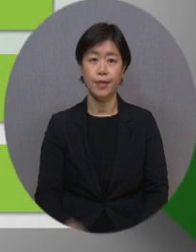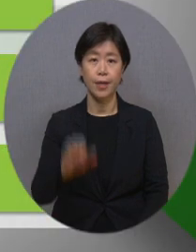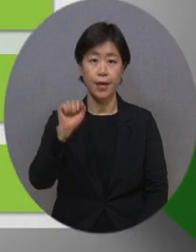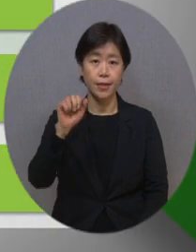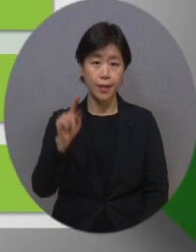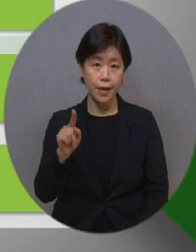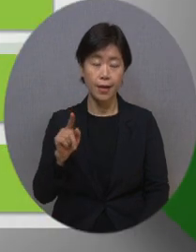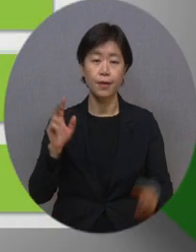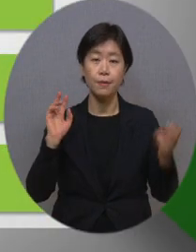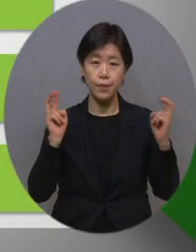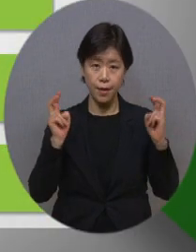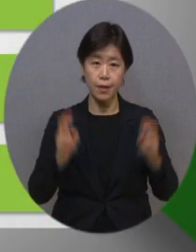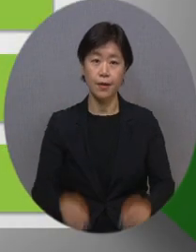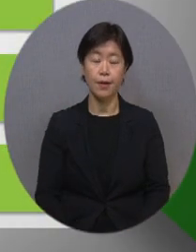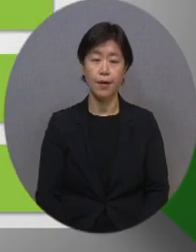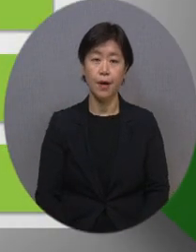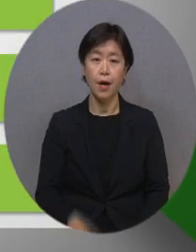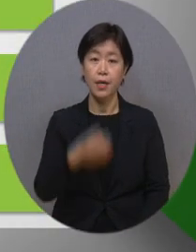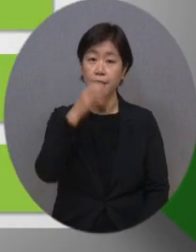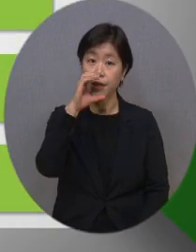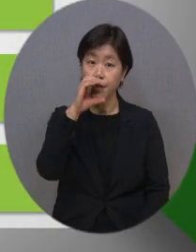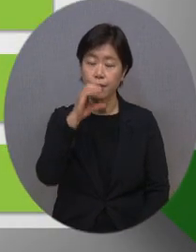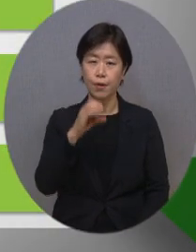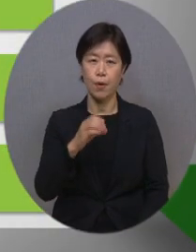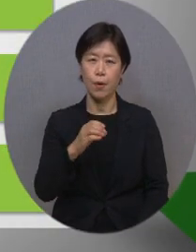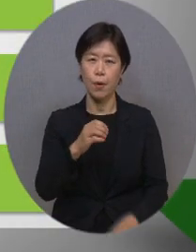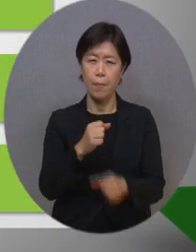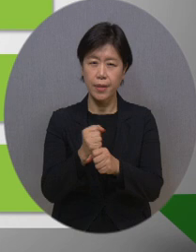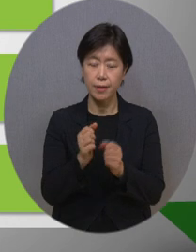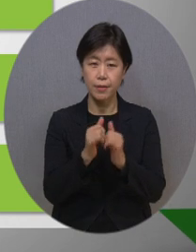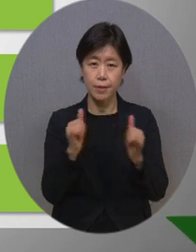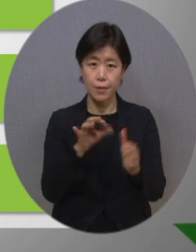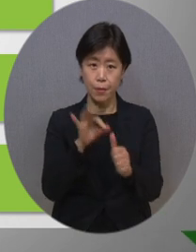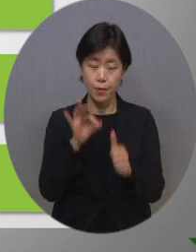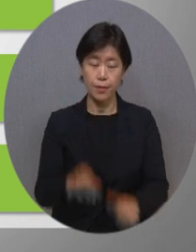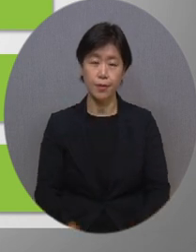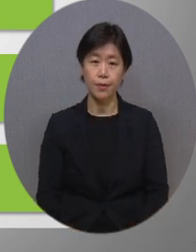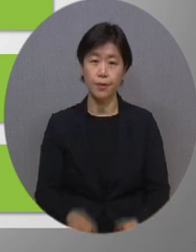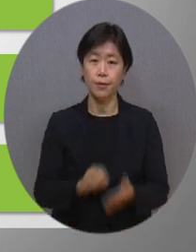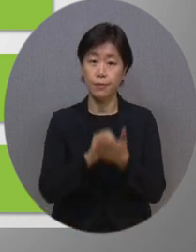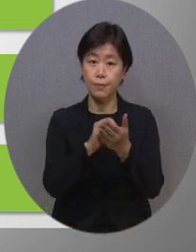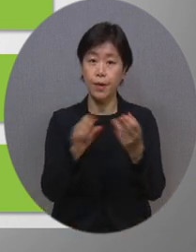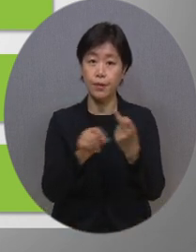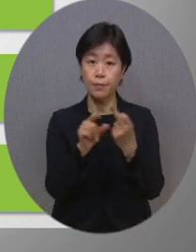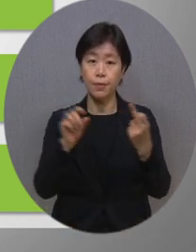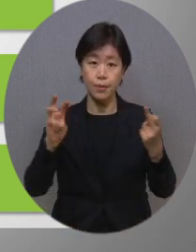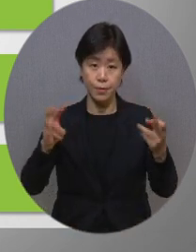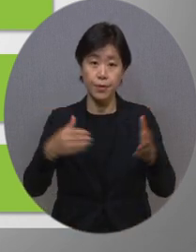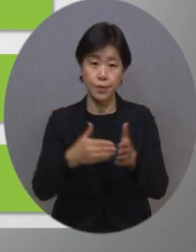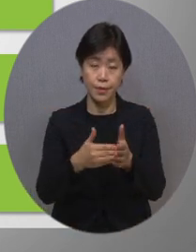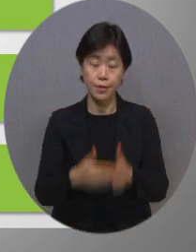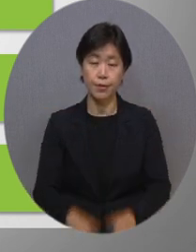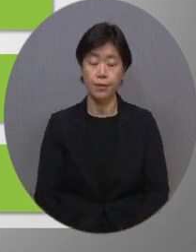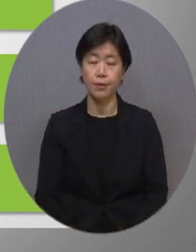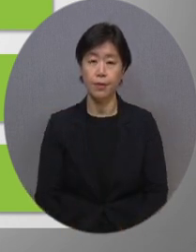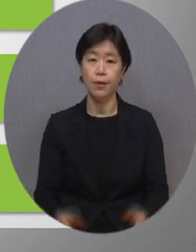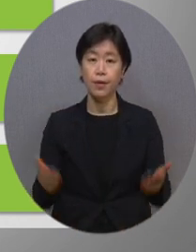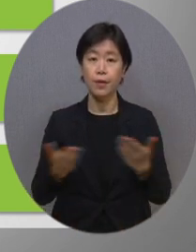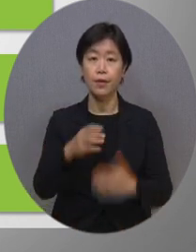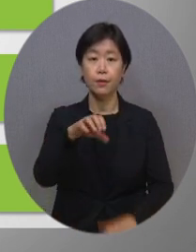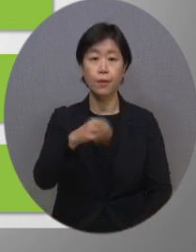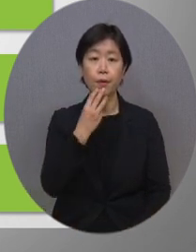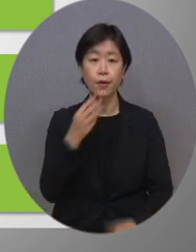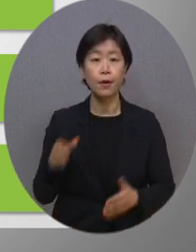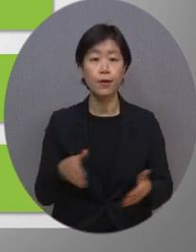SK 주식회사에서 음료 조리사를 모집합니다. 접수 마감일은 12월 30일까지며